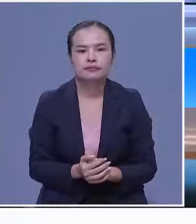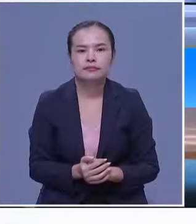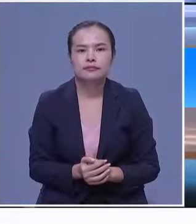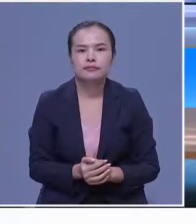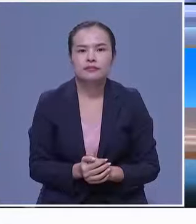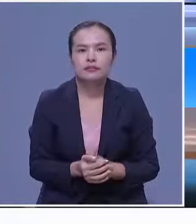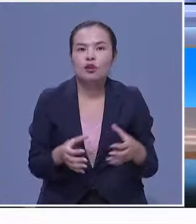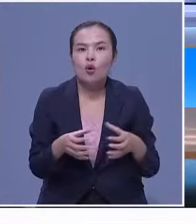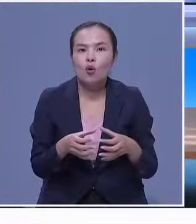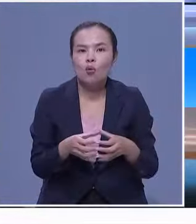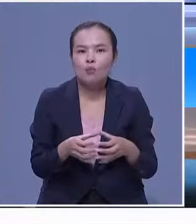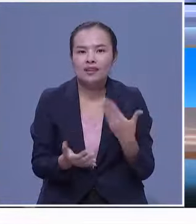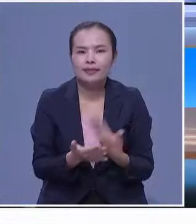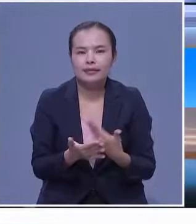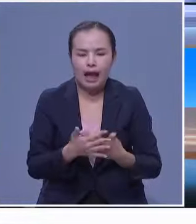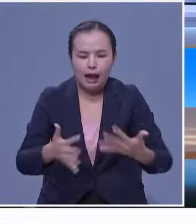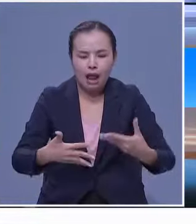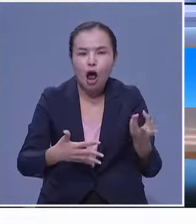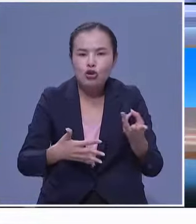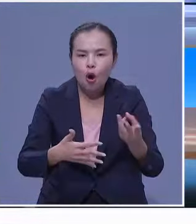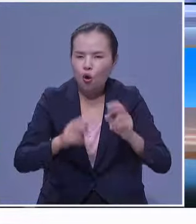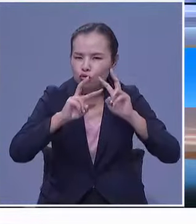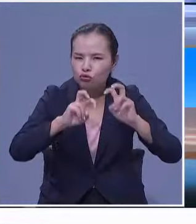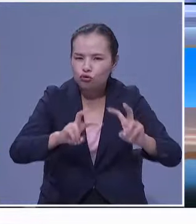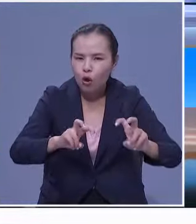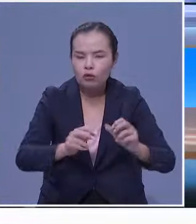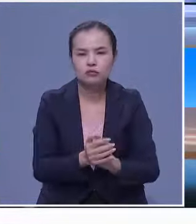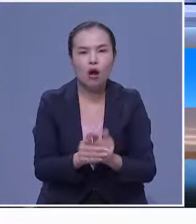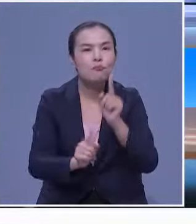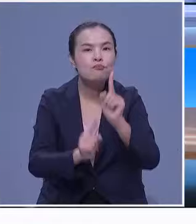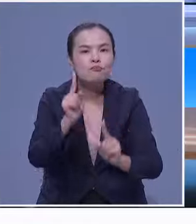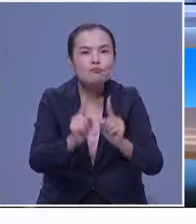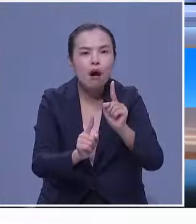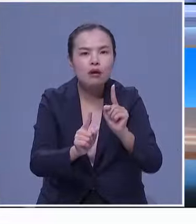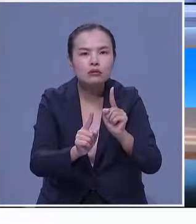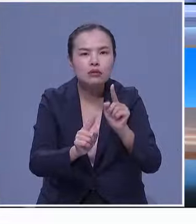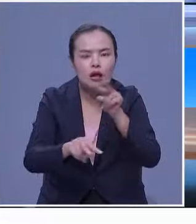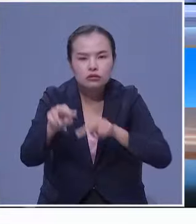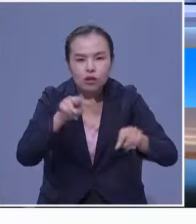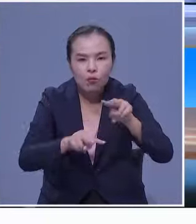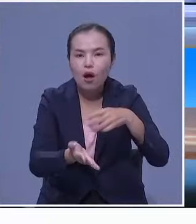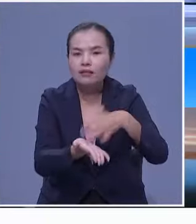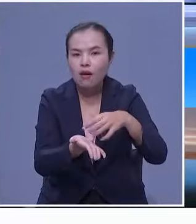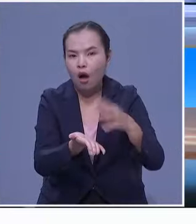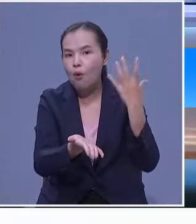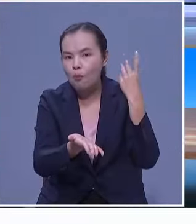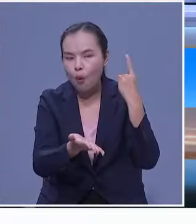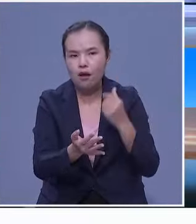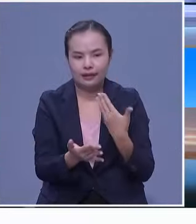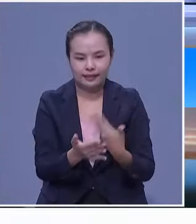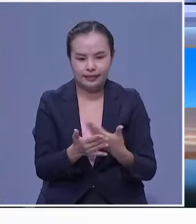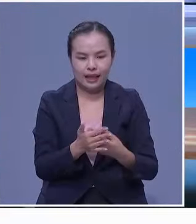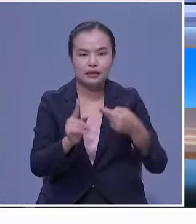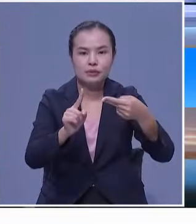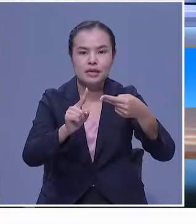ทั่งกลุ่มคนที่มีรายได้น้อยเพราะถ้าเราไปเจาะดูผลของนิด้าโพส่วนหนึ่งที่สำรวจที่เรารายงานไปเมื่อวานคนที่รายได้ต่ำ